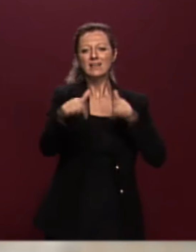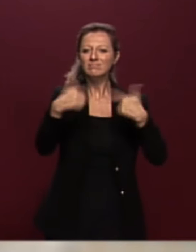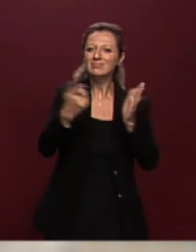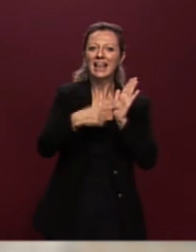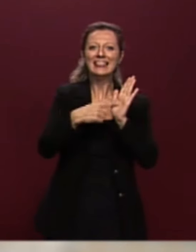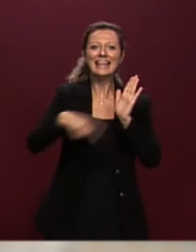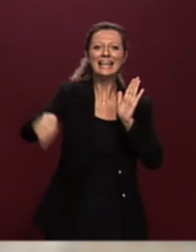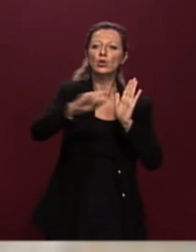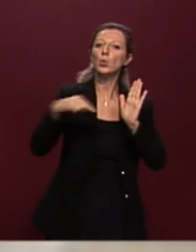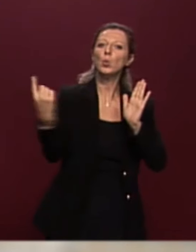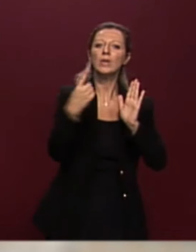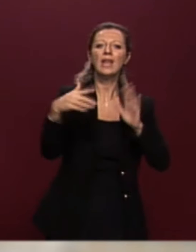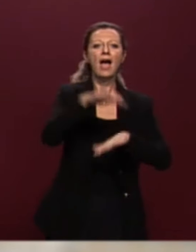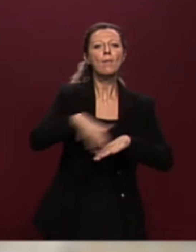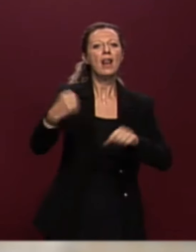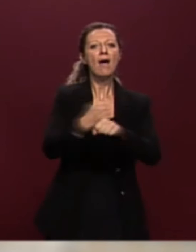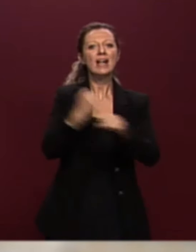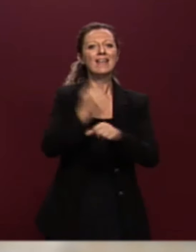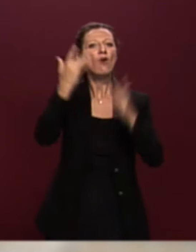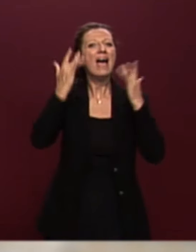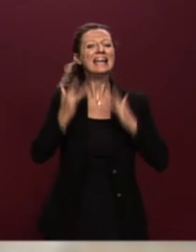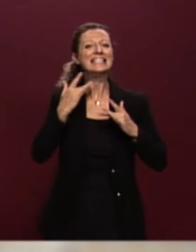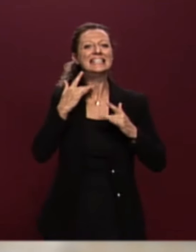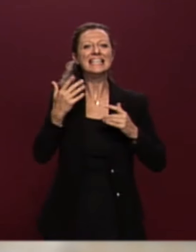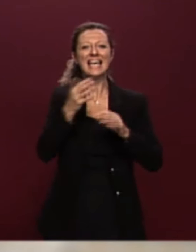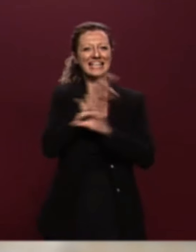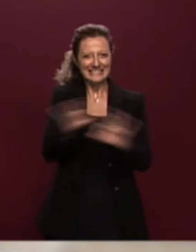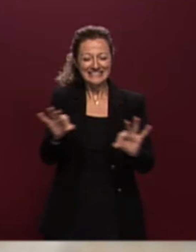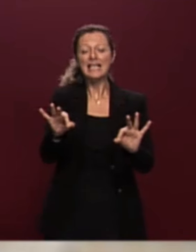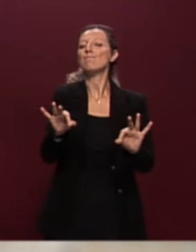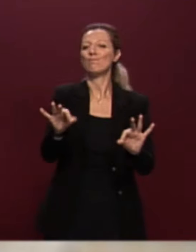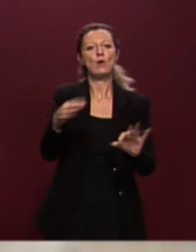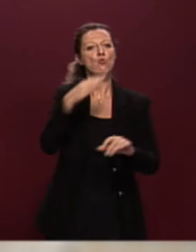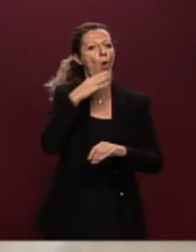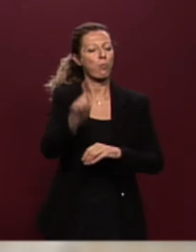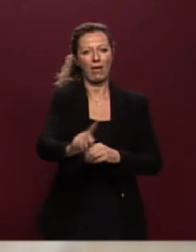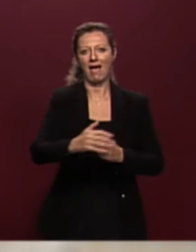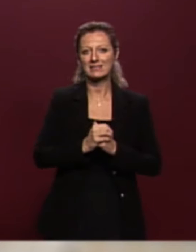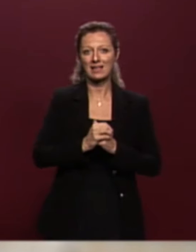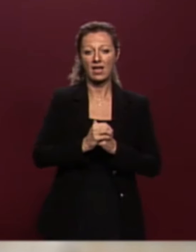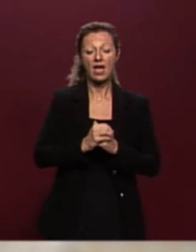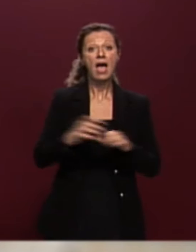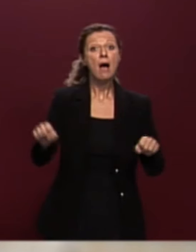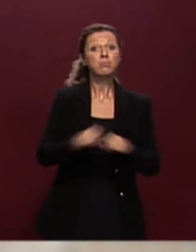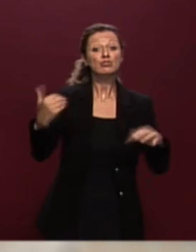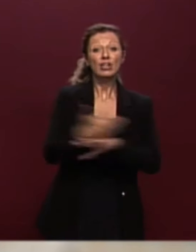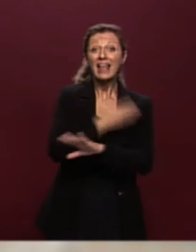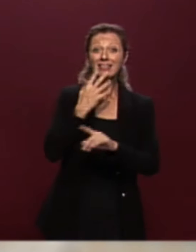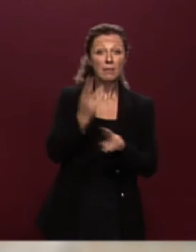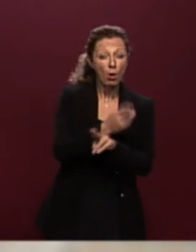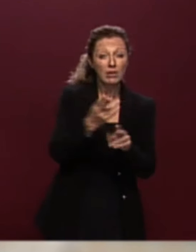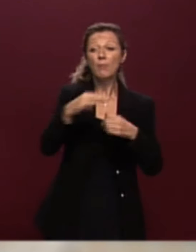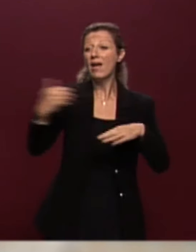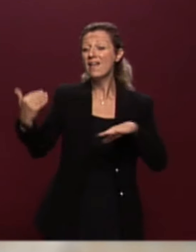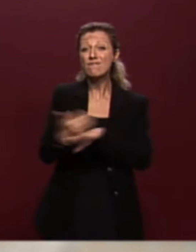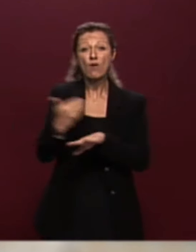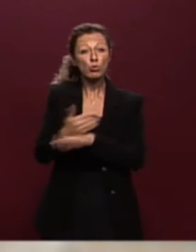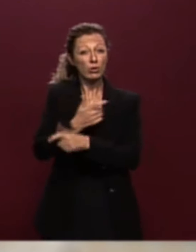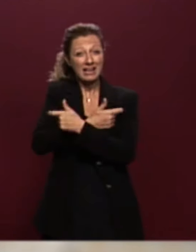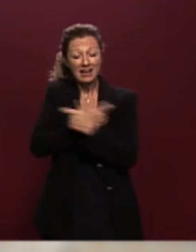ambiente lavorativo privo di rischi. La causa principale degli incidenti letali e dei gravi infortuni continua,